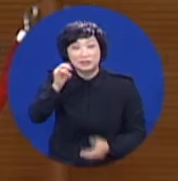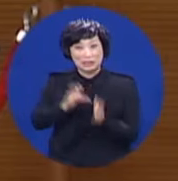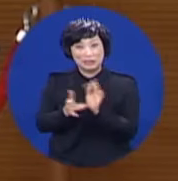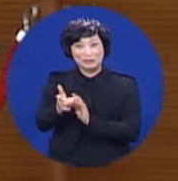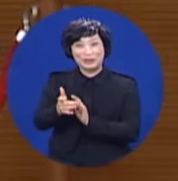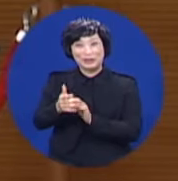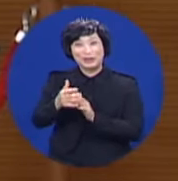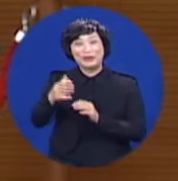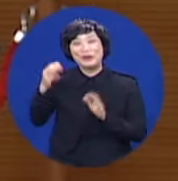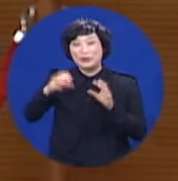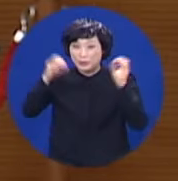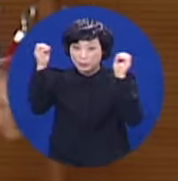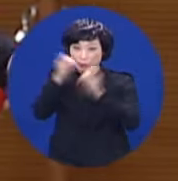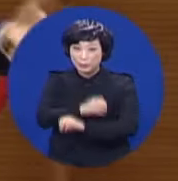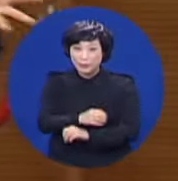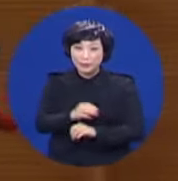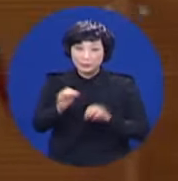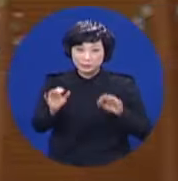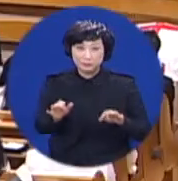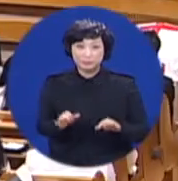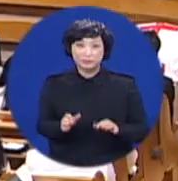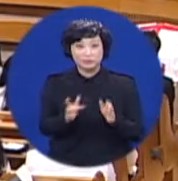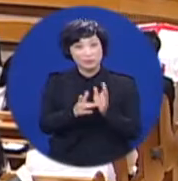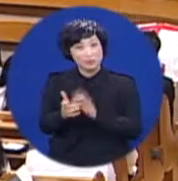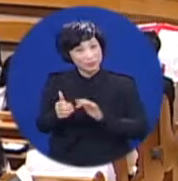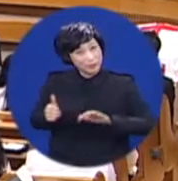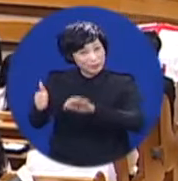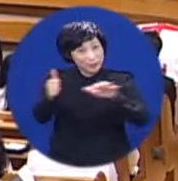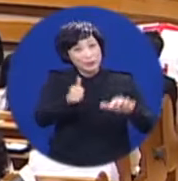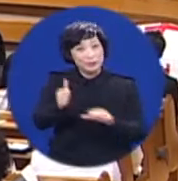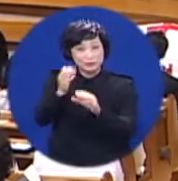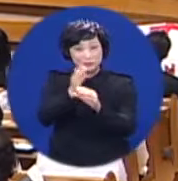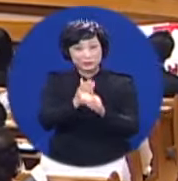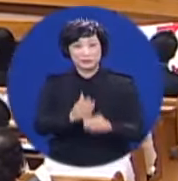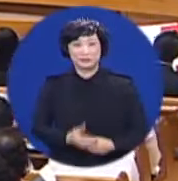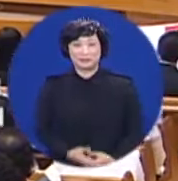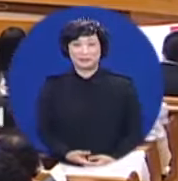예수에 대해서 오해하고 예수를 쫓는 거예요.